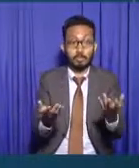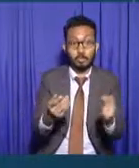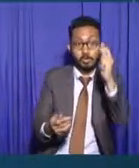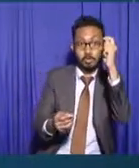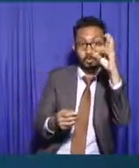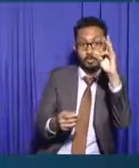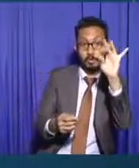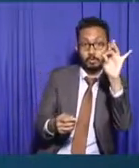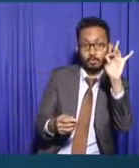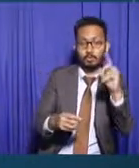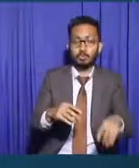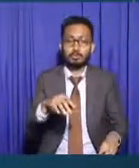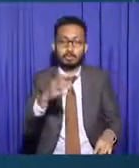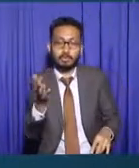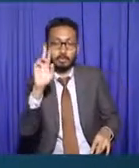rendah